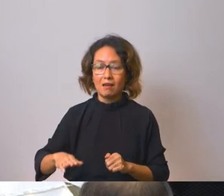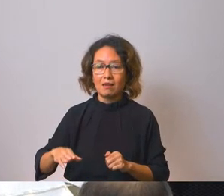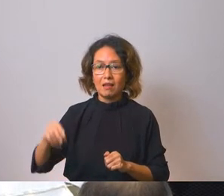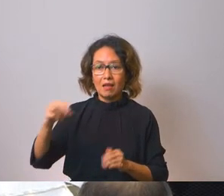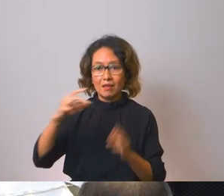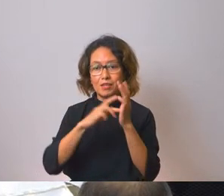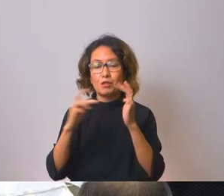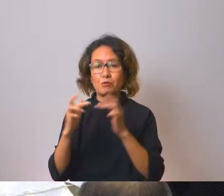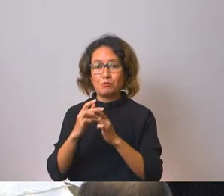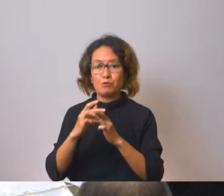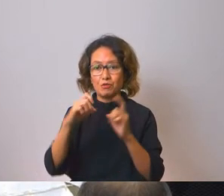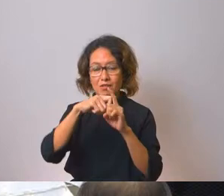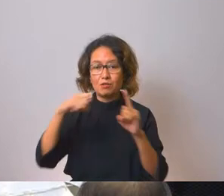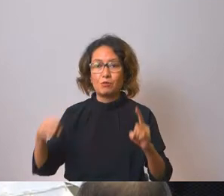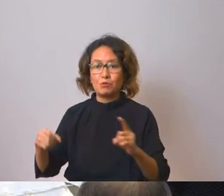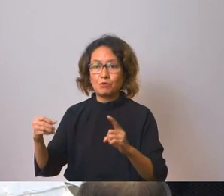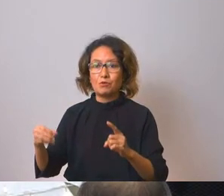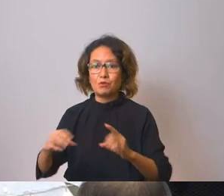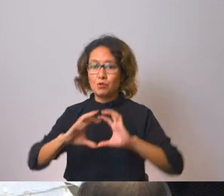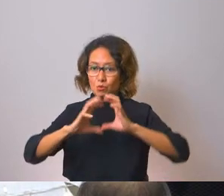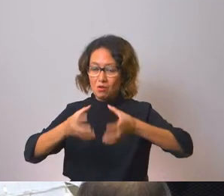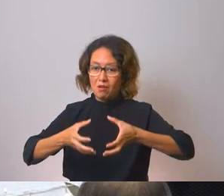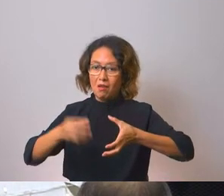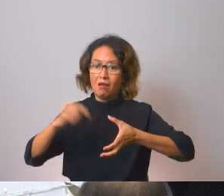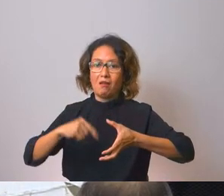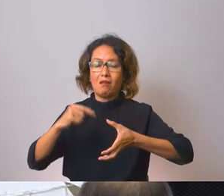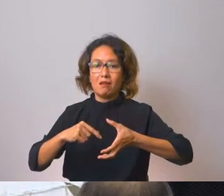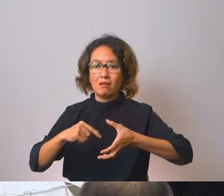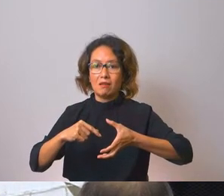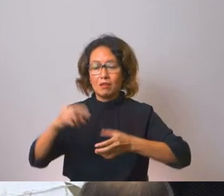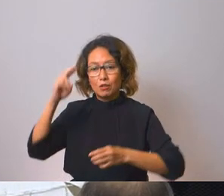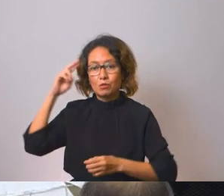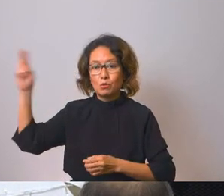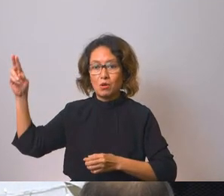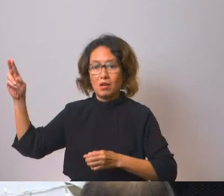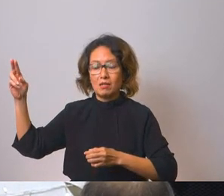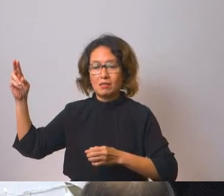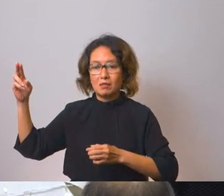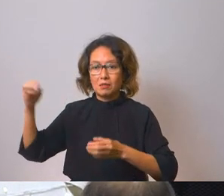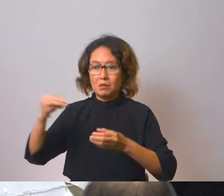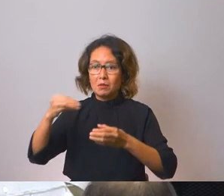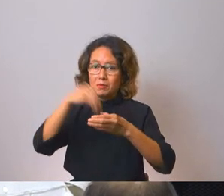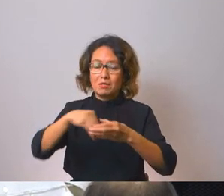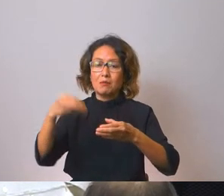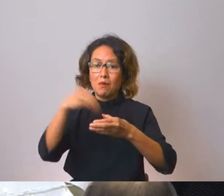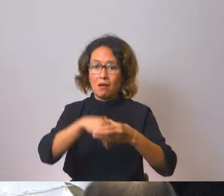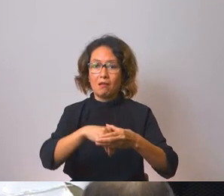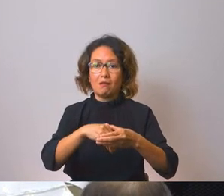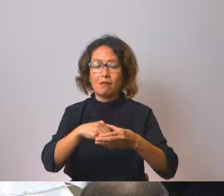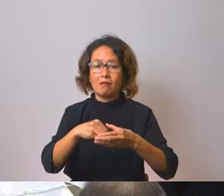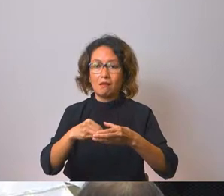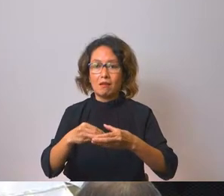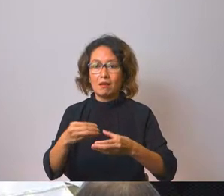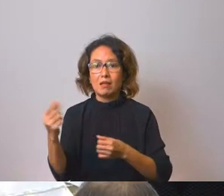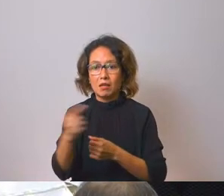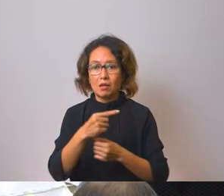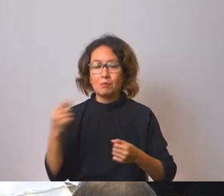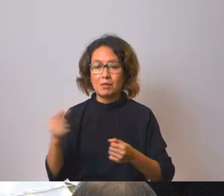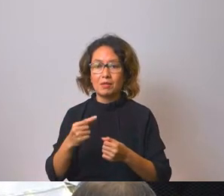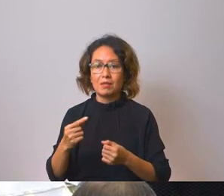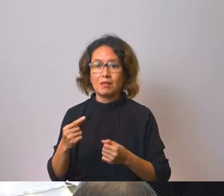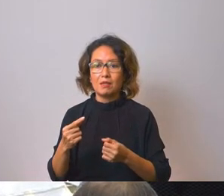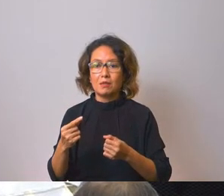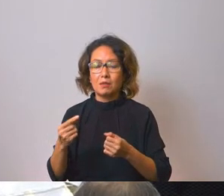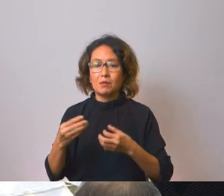Kristus ke dalam dunia. Tuhan, biarlah melalui persembahan kami ini, kami boleh menjadi perpanjangan